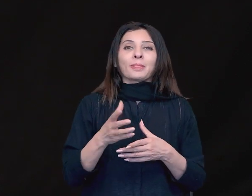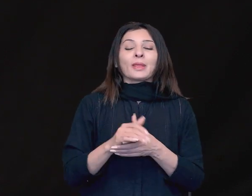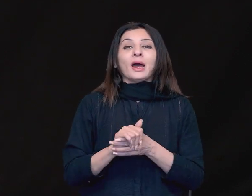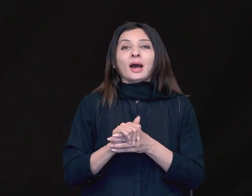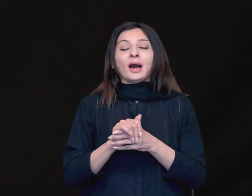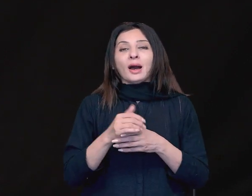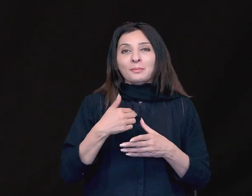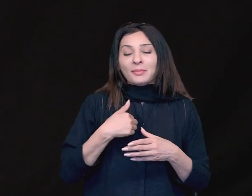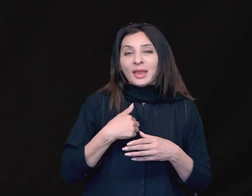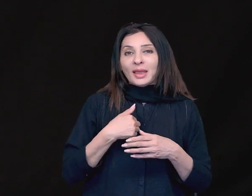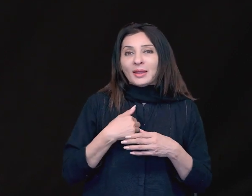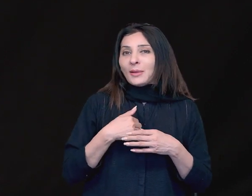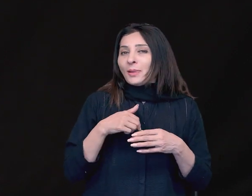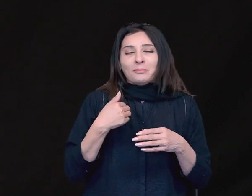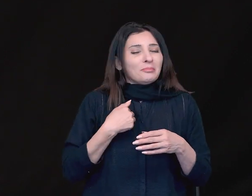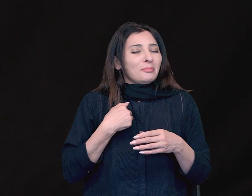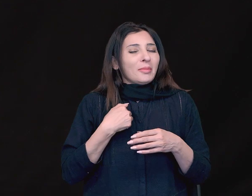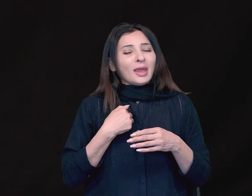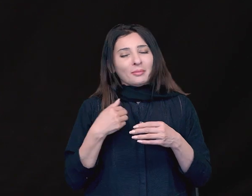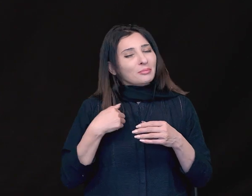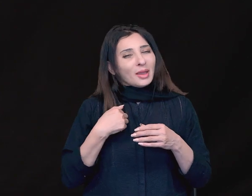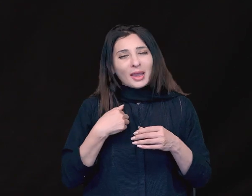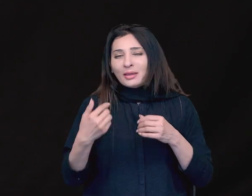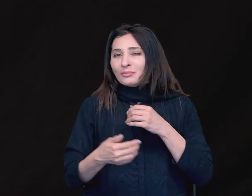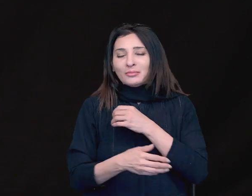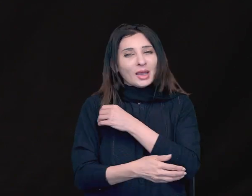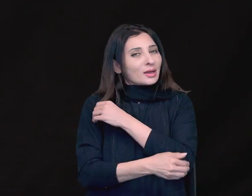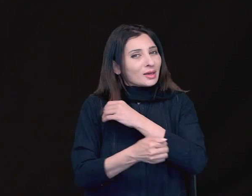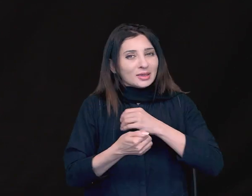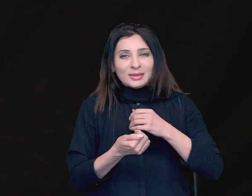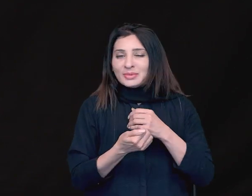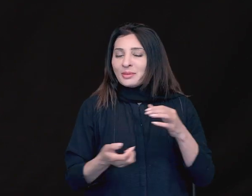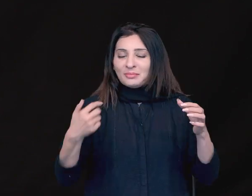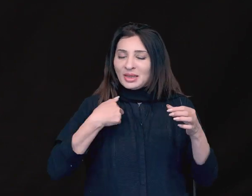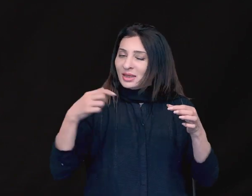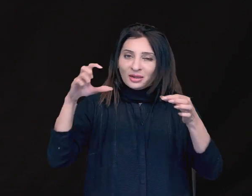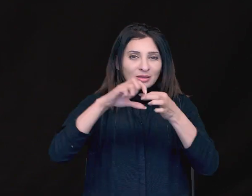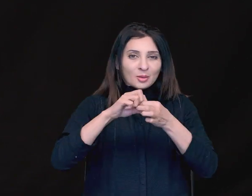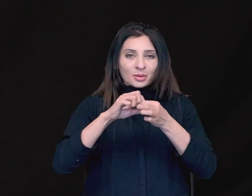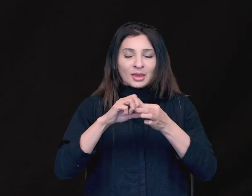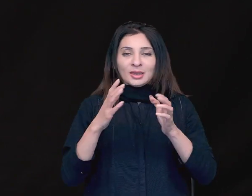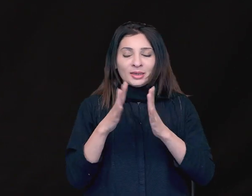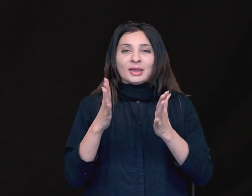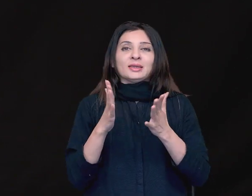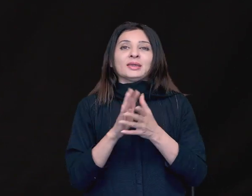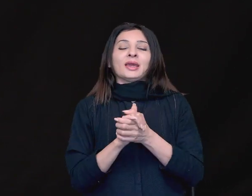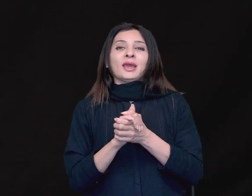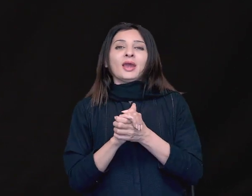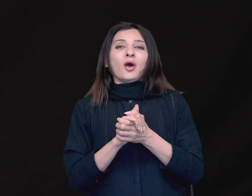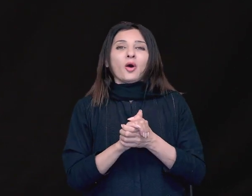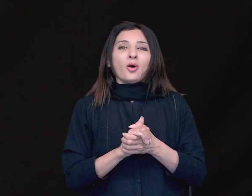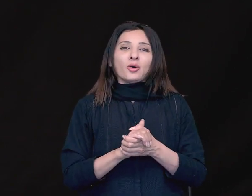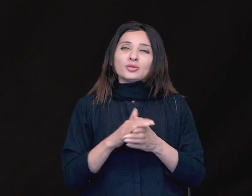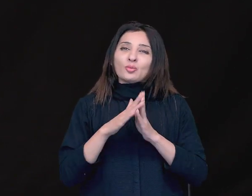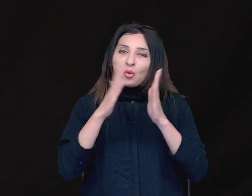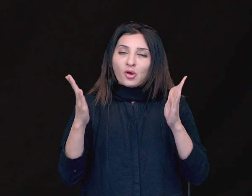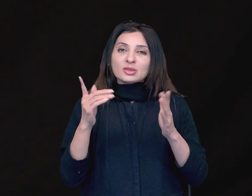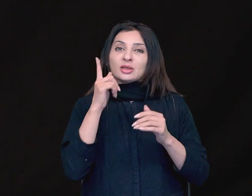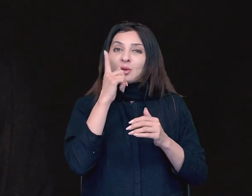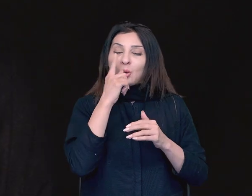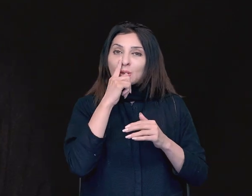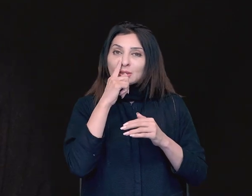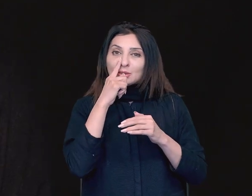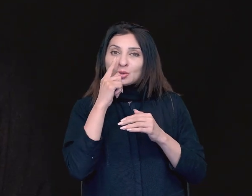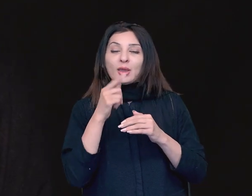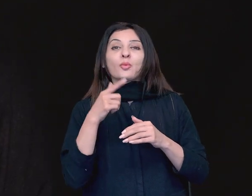پاکستان ہے، اور زیادہ تر عورتیں ڈیپینڈنٹ ہیں اپنے خاوند پہ، بھائی پہ، باپ پہ، کہ وہ اس پہ پیسے خرچے۔ کبھی کبھی